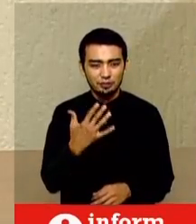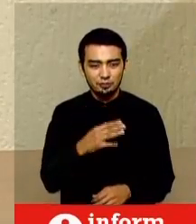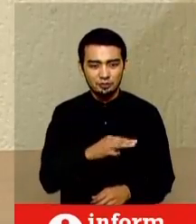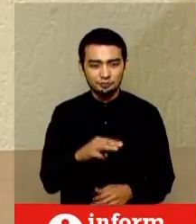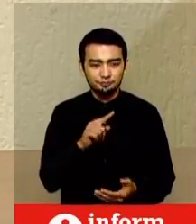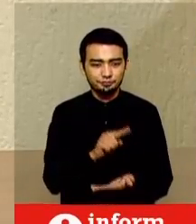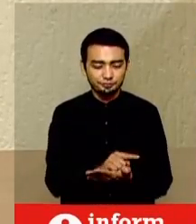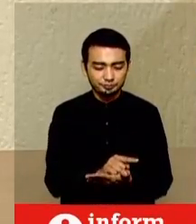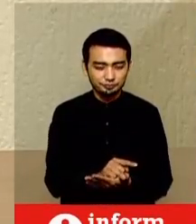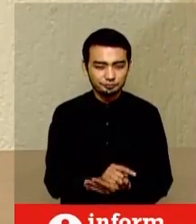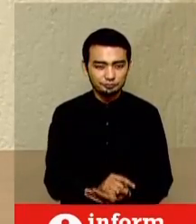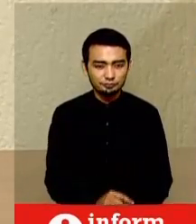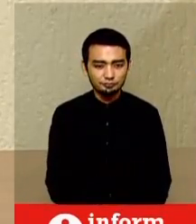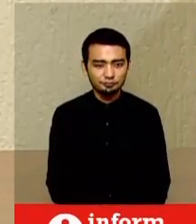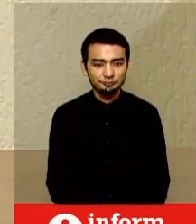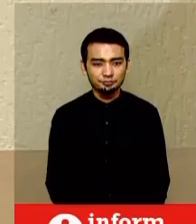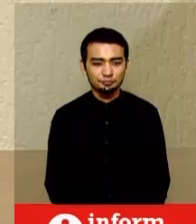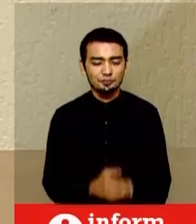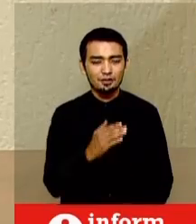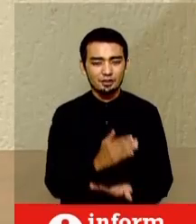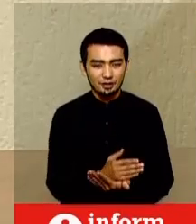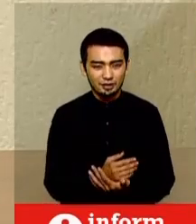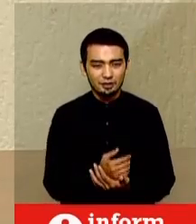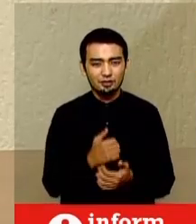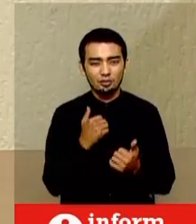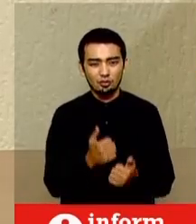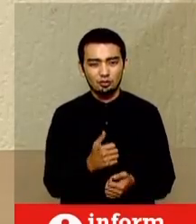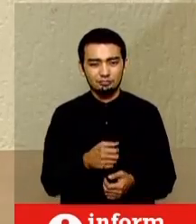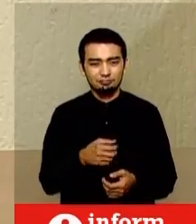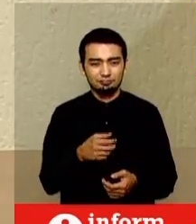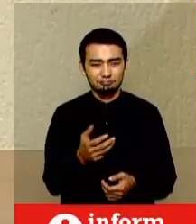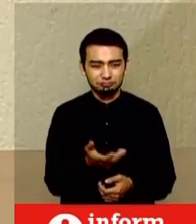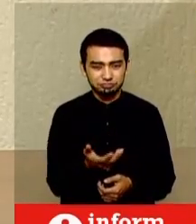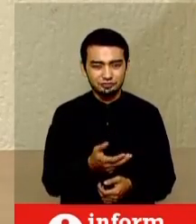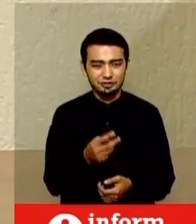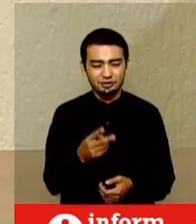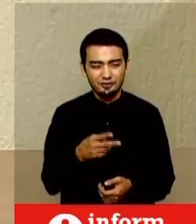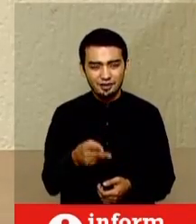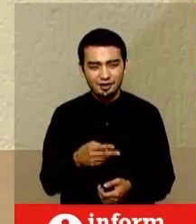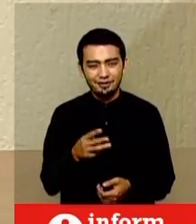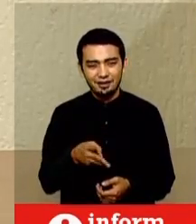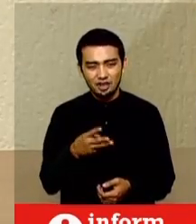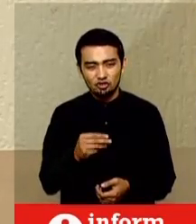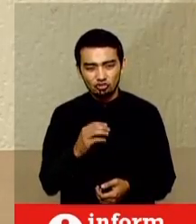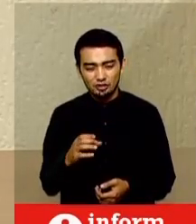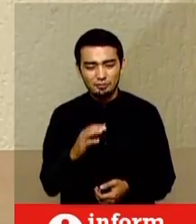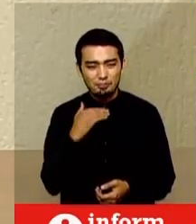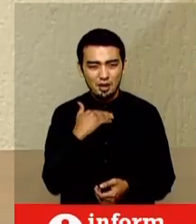условие. Есть хорошо сваренное 2,5-3 часа